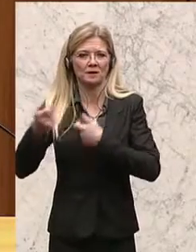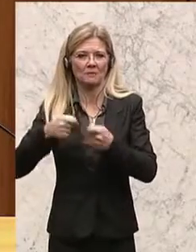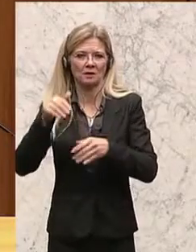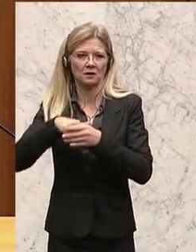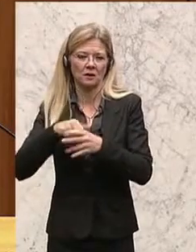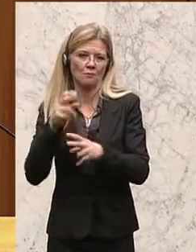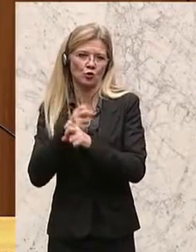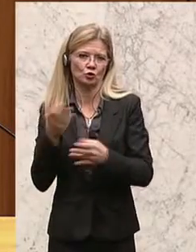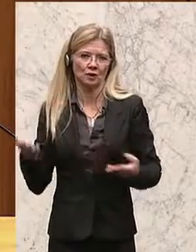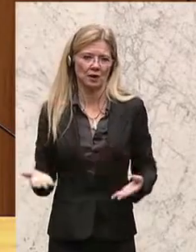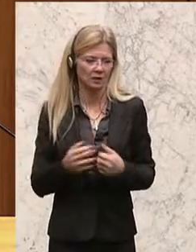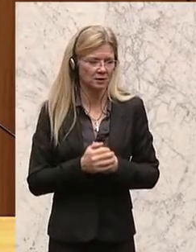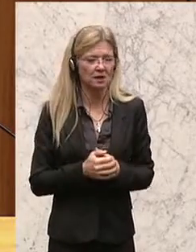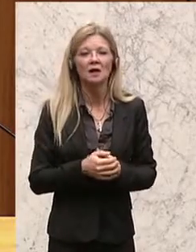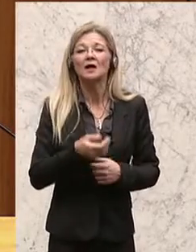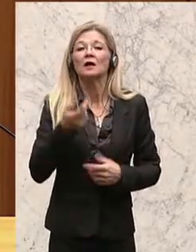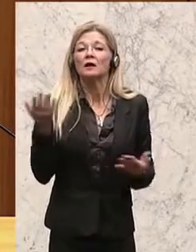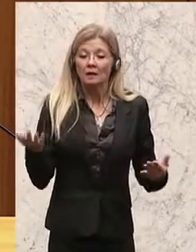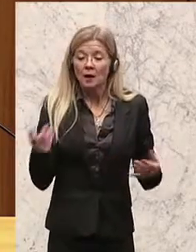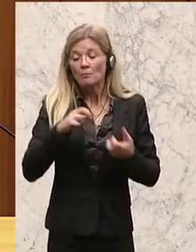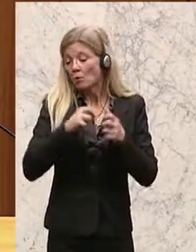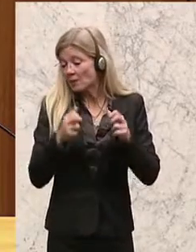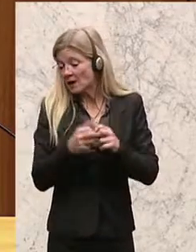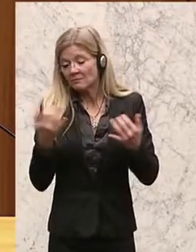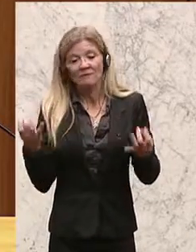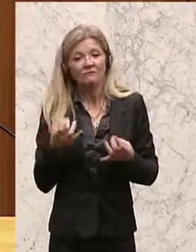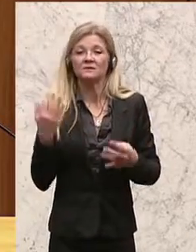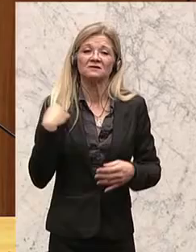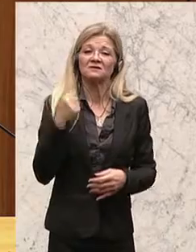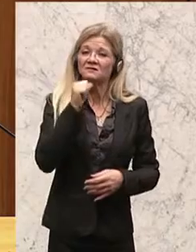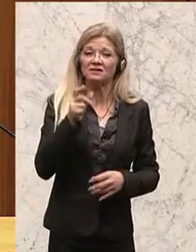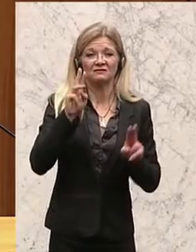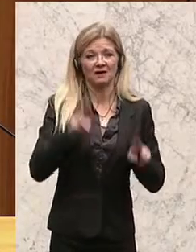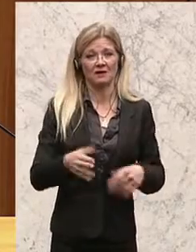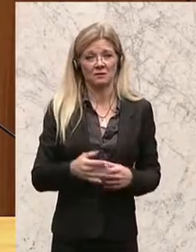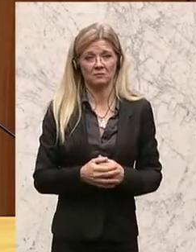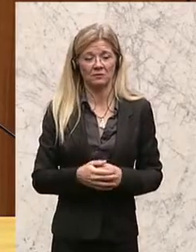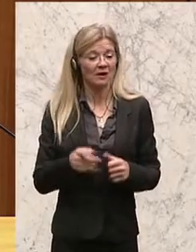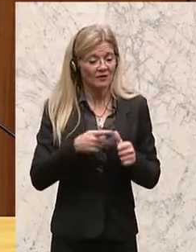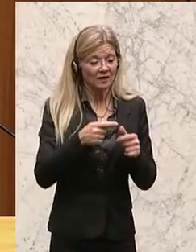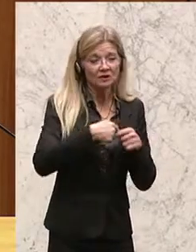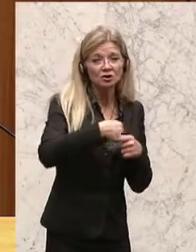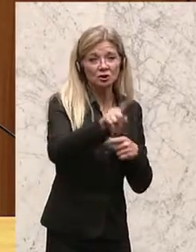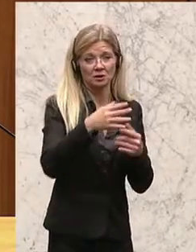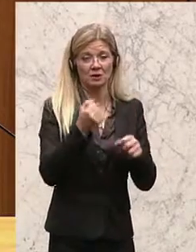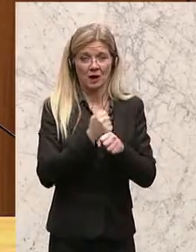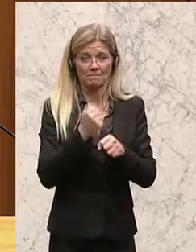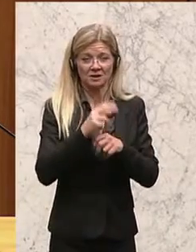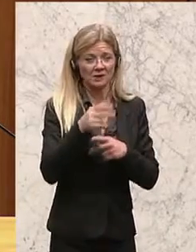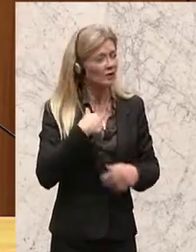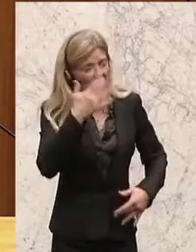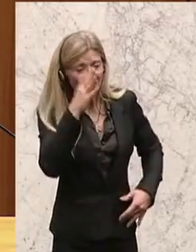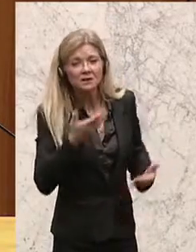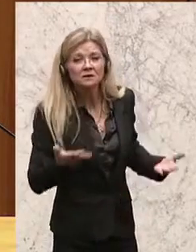problematik ist er aus der ungerechtigkeit heraus die ungerechtigkeit bei denen sendeten arbeitskräften wo wir nicht wissen wird sozialversicherung